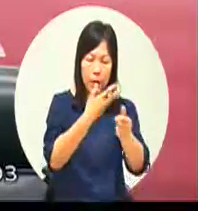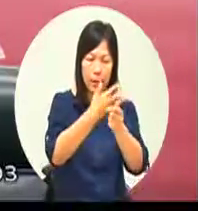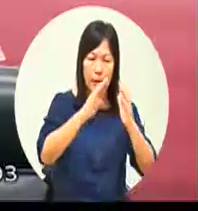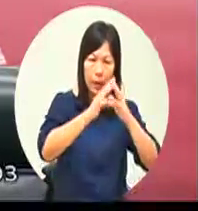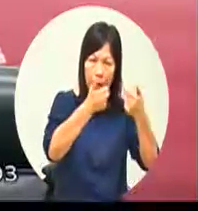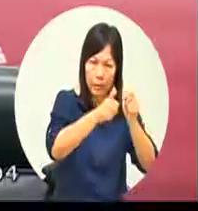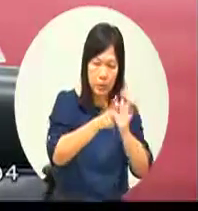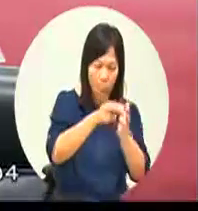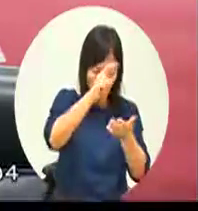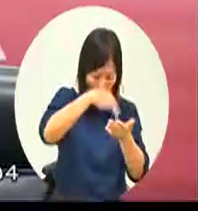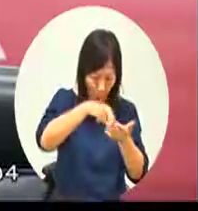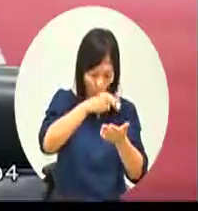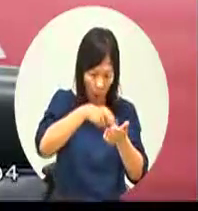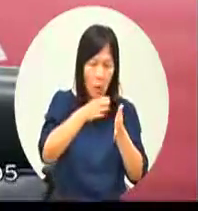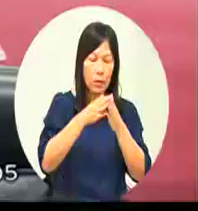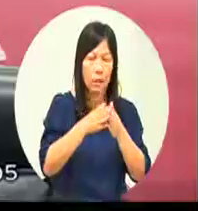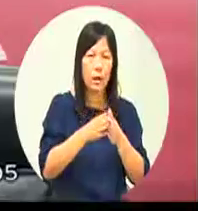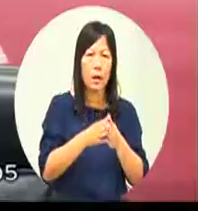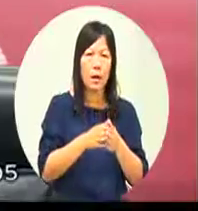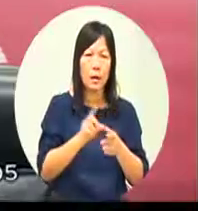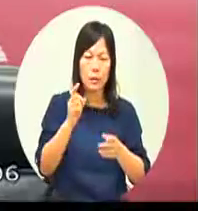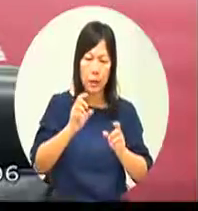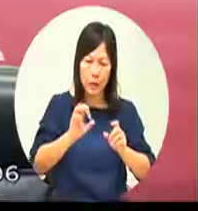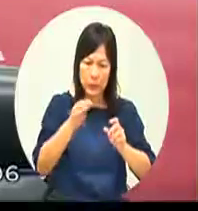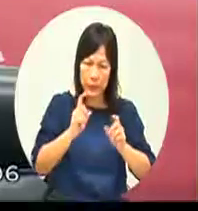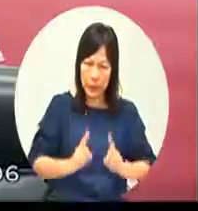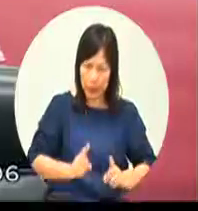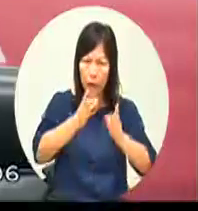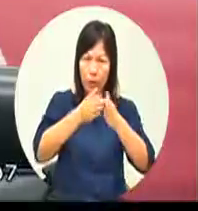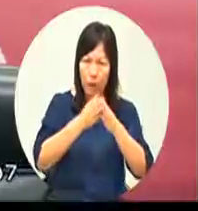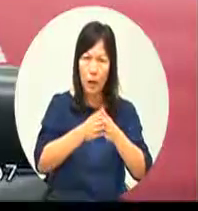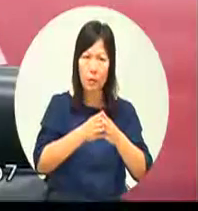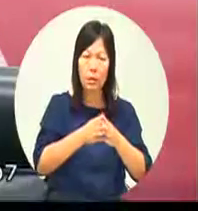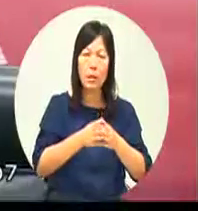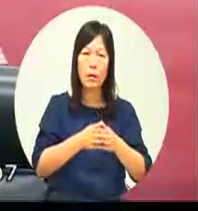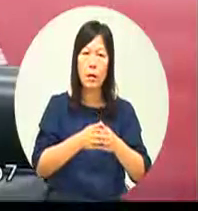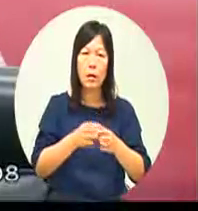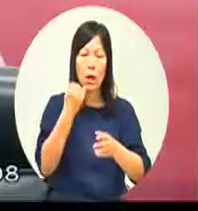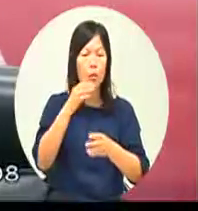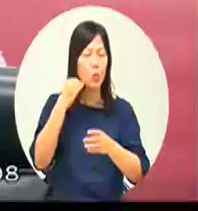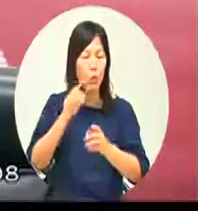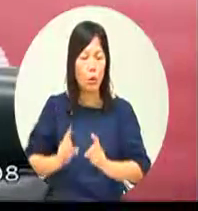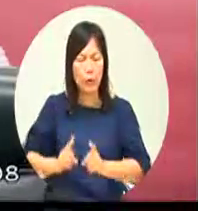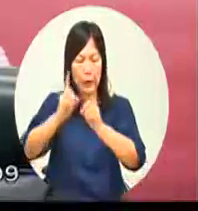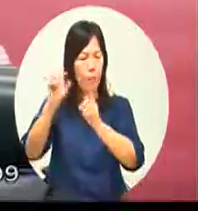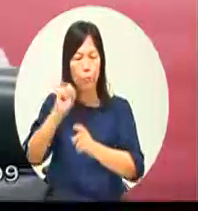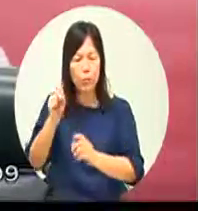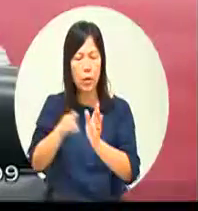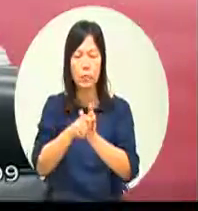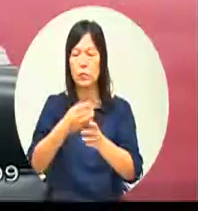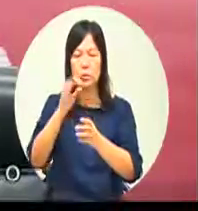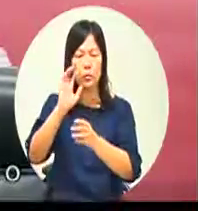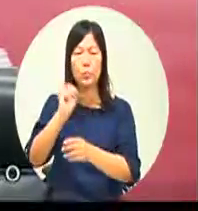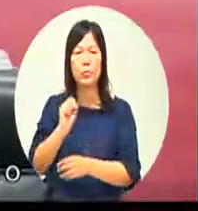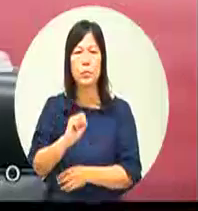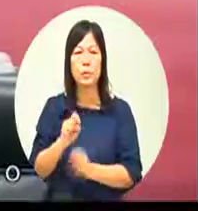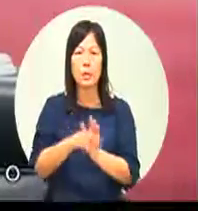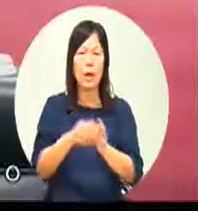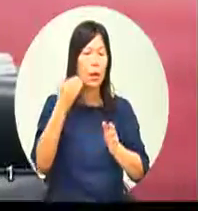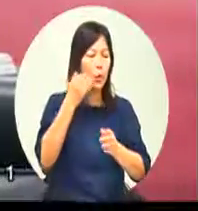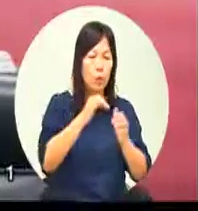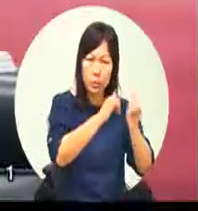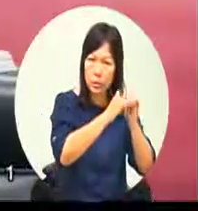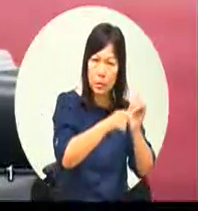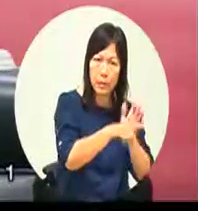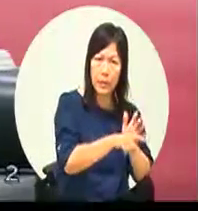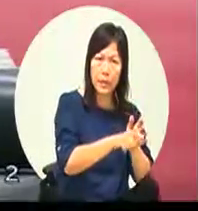让我们看一下，该去的爱去，不该去的卖去啊，该以市民的，我们不应该